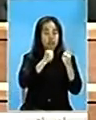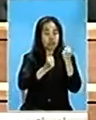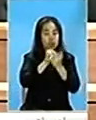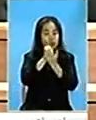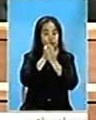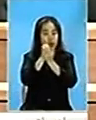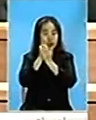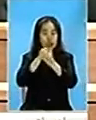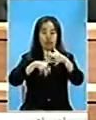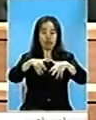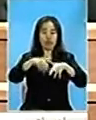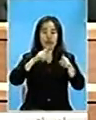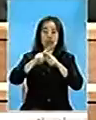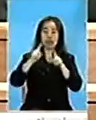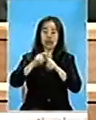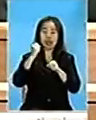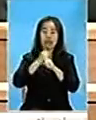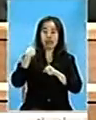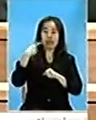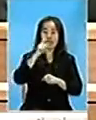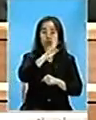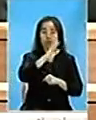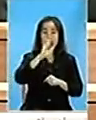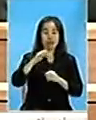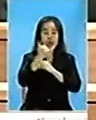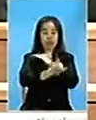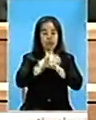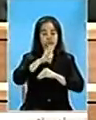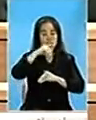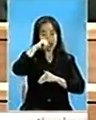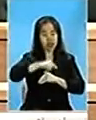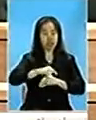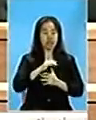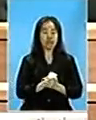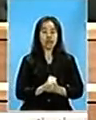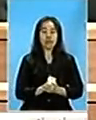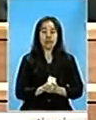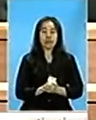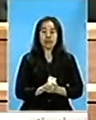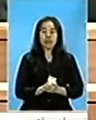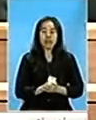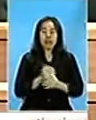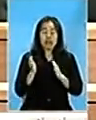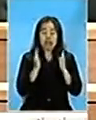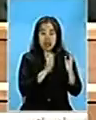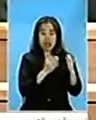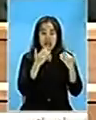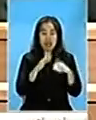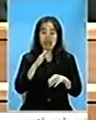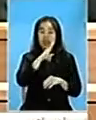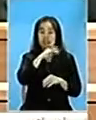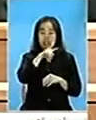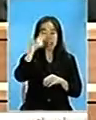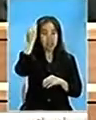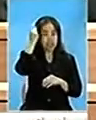วยกันในการที่จะต้องทำประโยชน์ให้กับประเทศชาติบ้านเมืองและแน่นอนที่สุดถ้าเรา